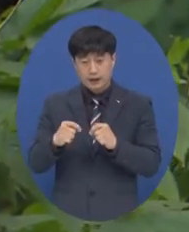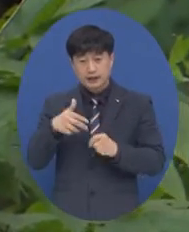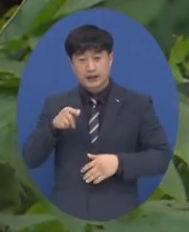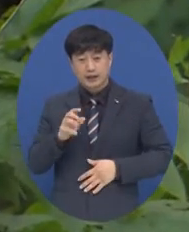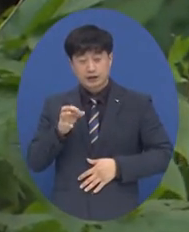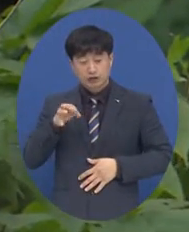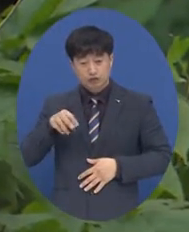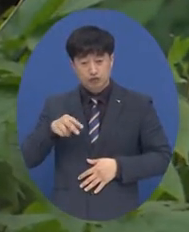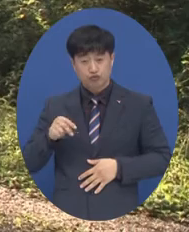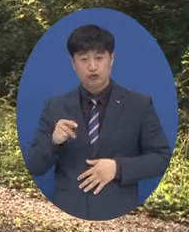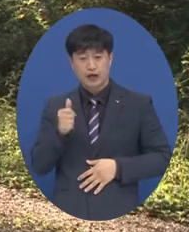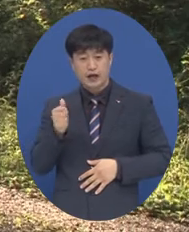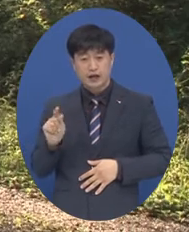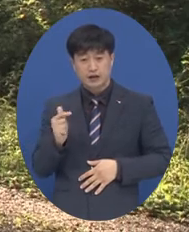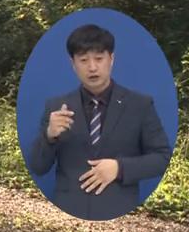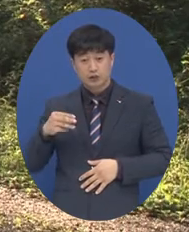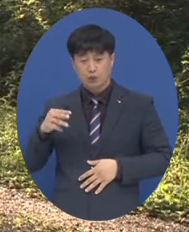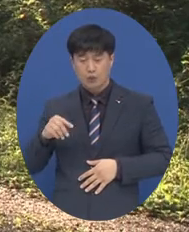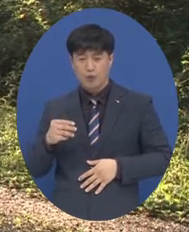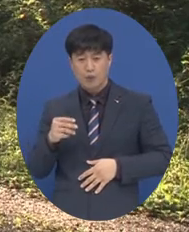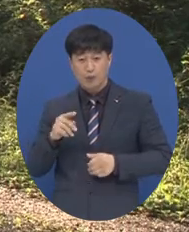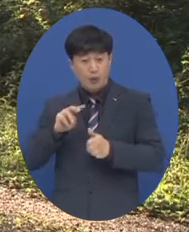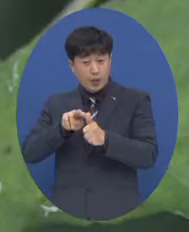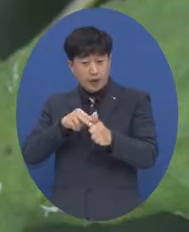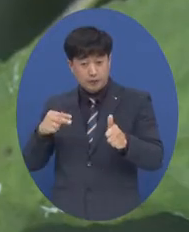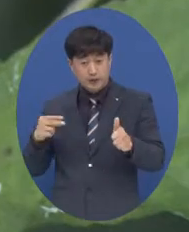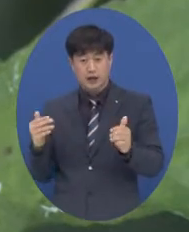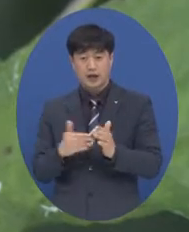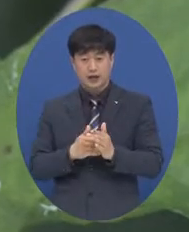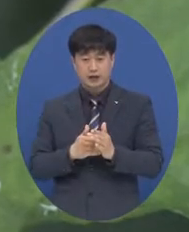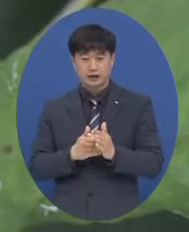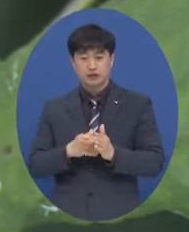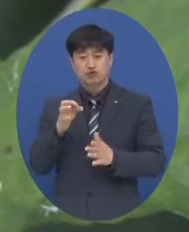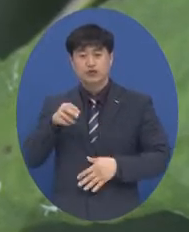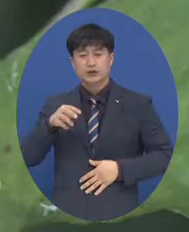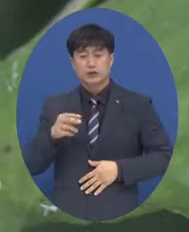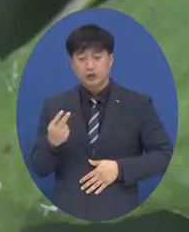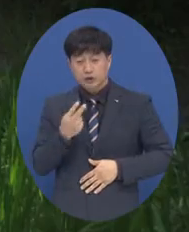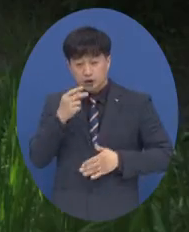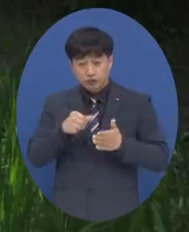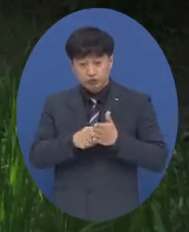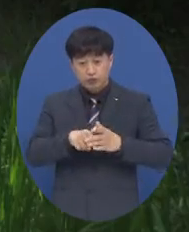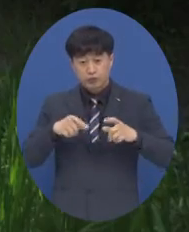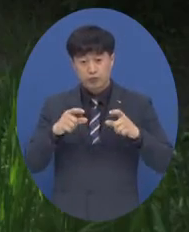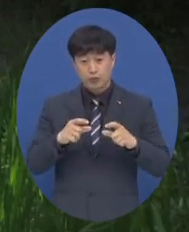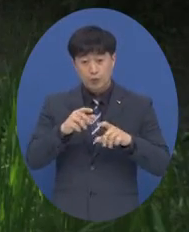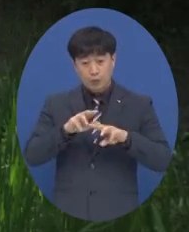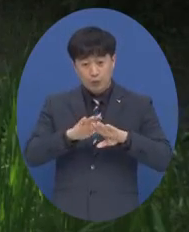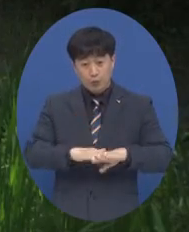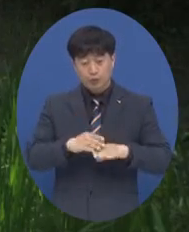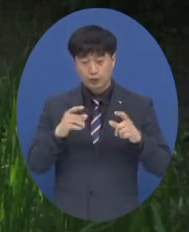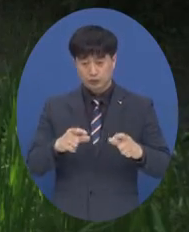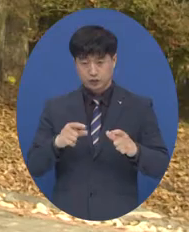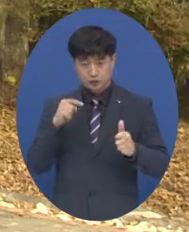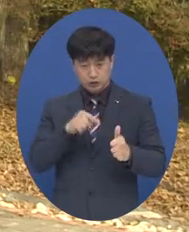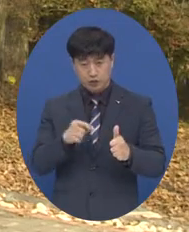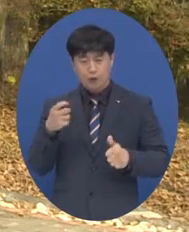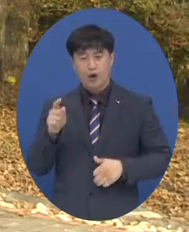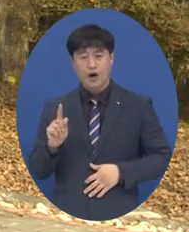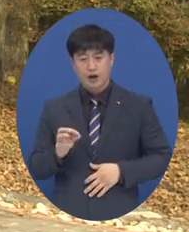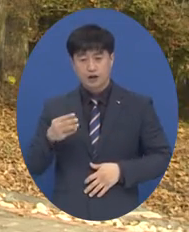하늘다람쥐 까지 지난 2010년 유네스코 생물권보전지역 으로 지정된 광릉 숲입니다